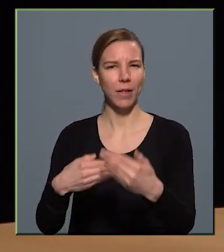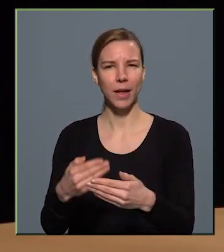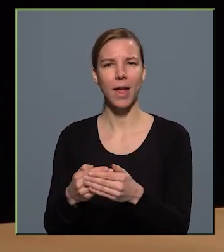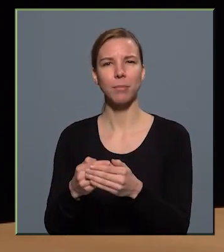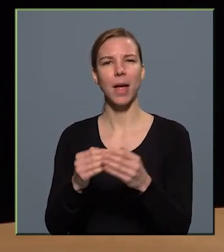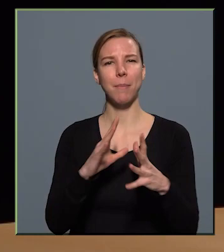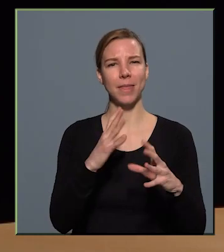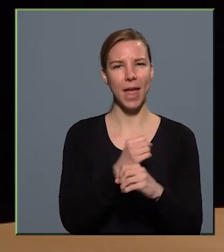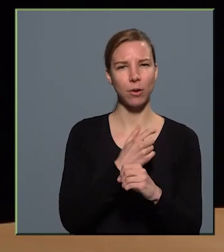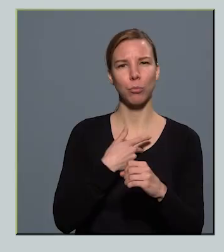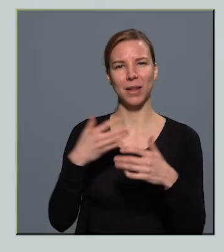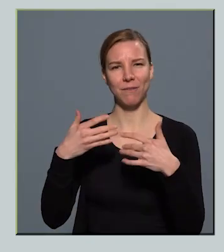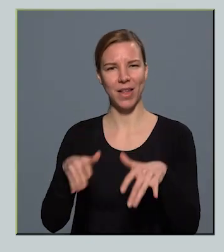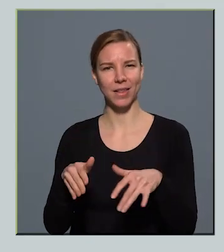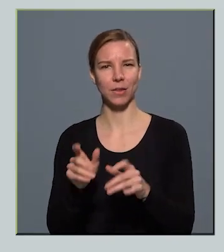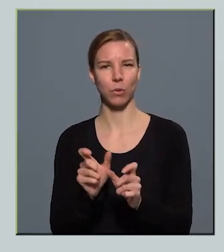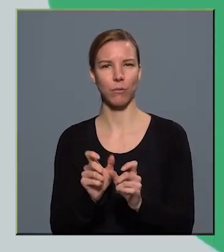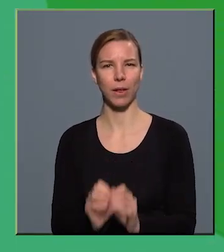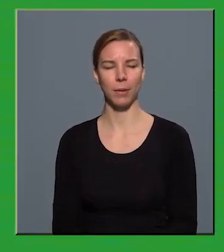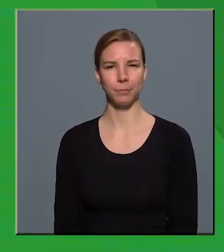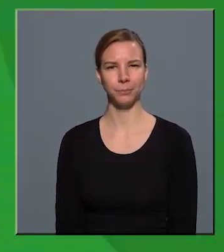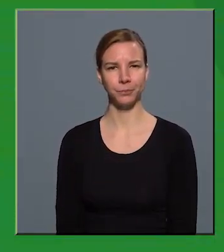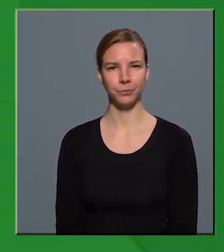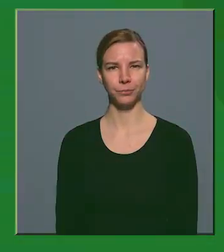veszíthetünk vele. És szerintem ez jó, hogy így van.